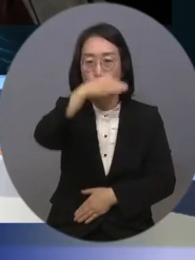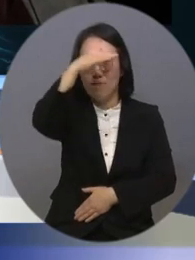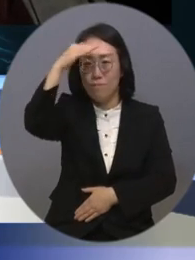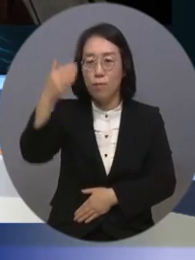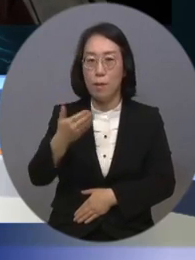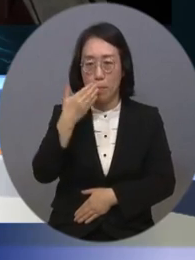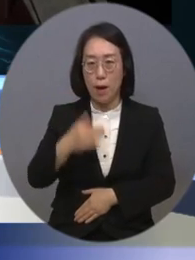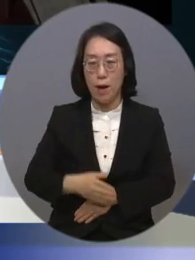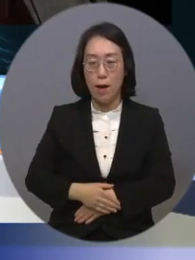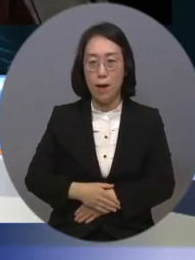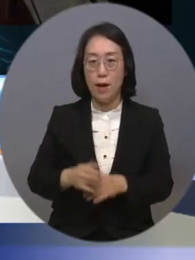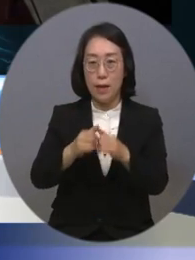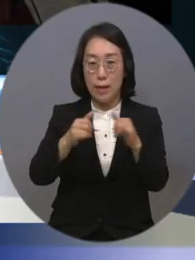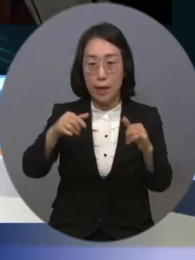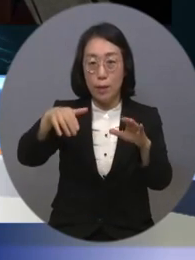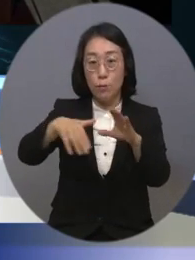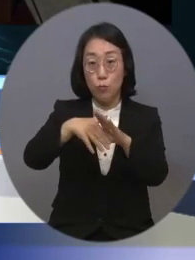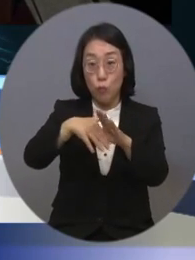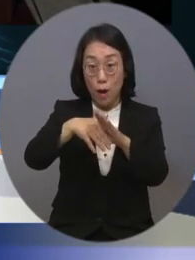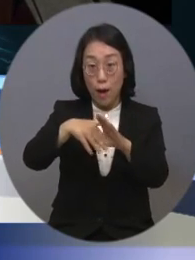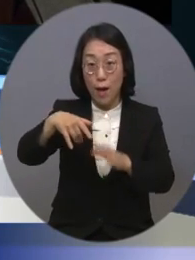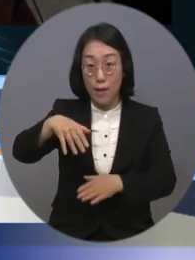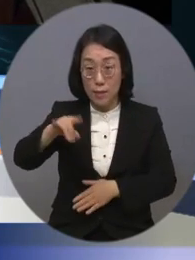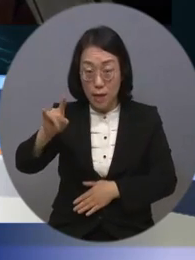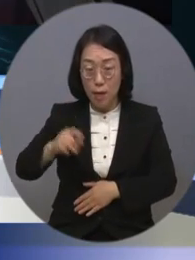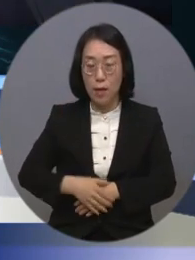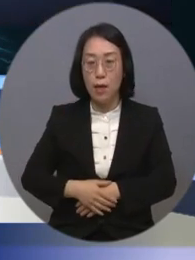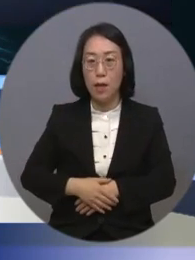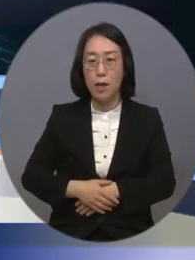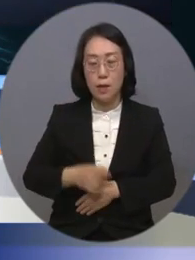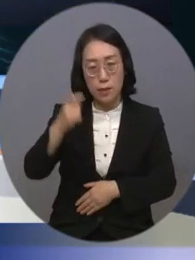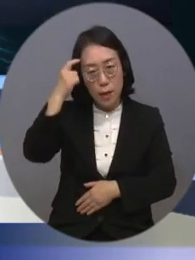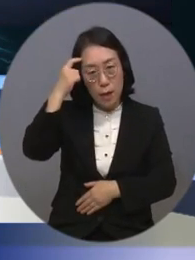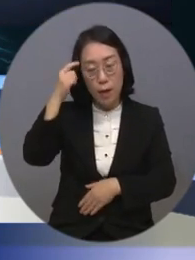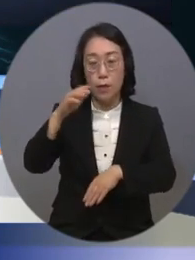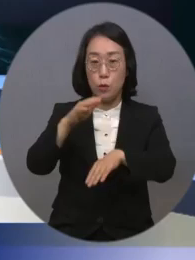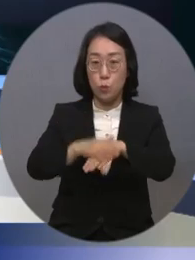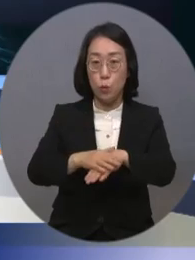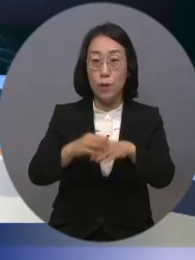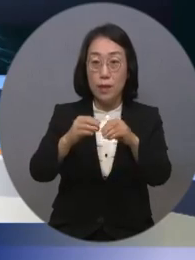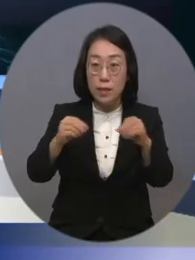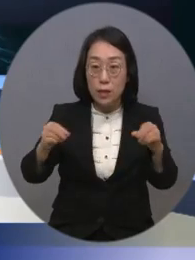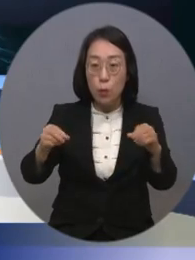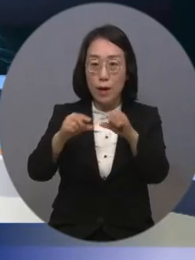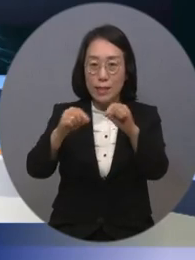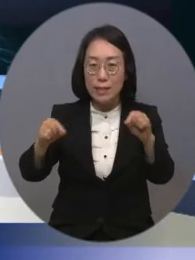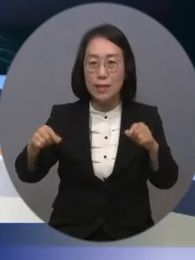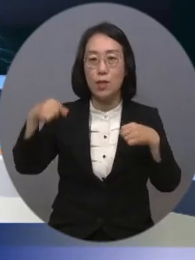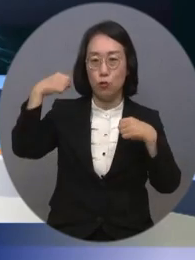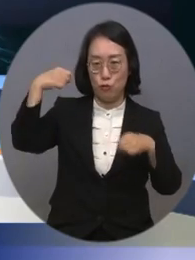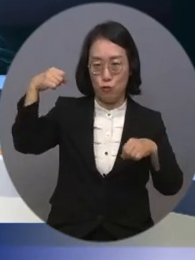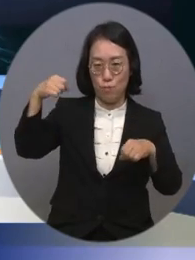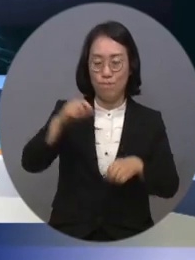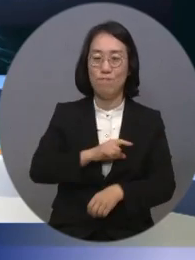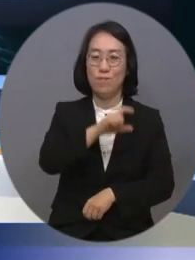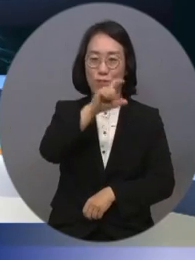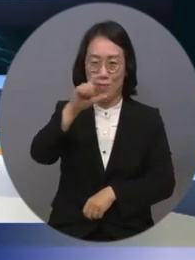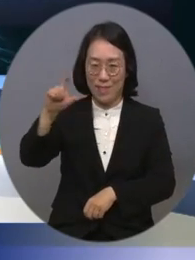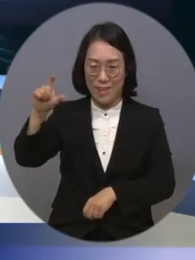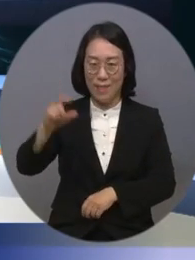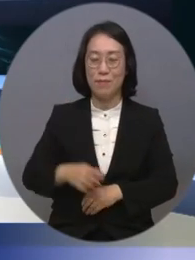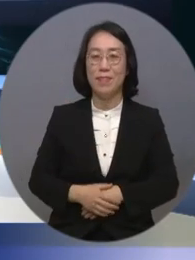바로 인간문화재 작업무용극 생각하는 손 흙과 실의 춤인데요. 자세한 내용 서승리 기자가